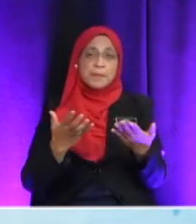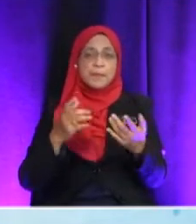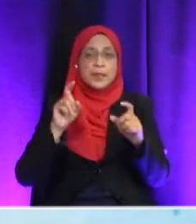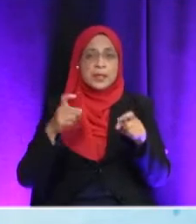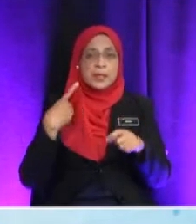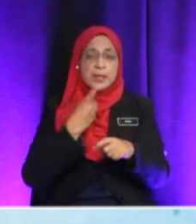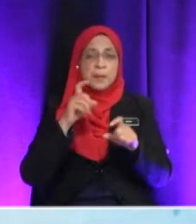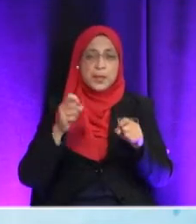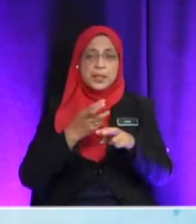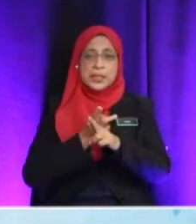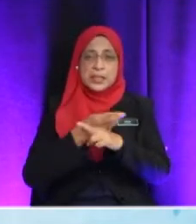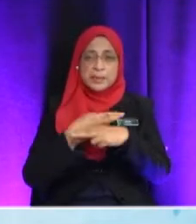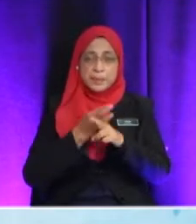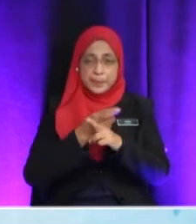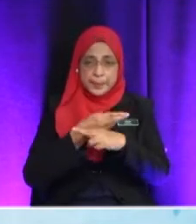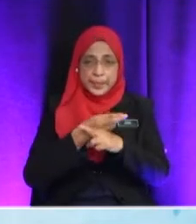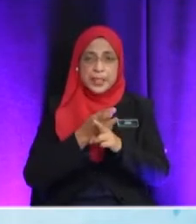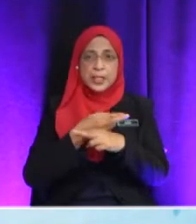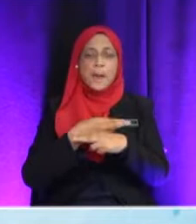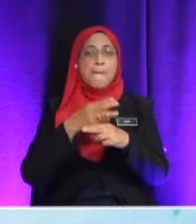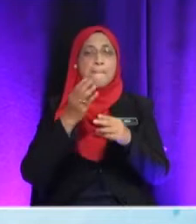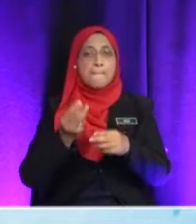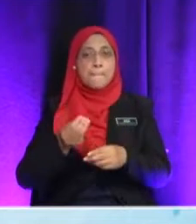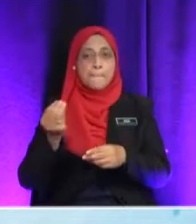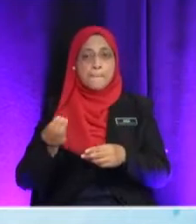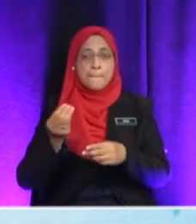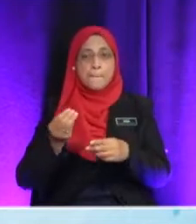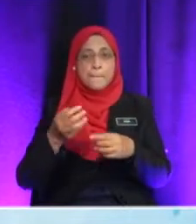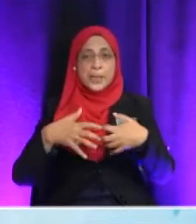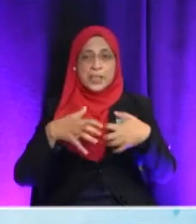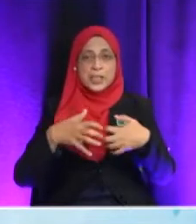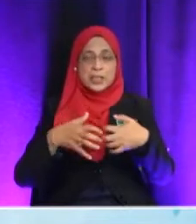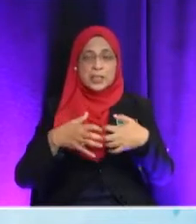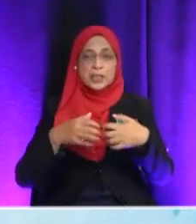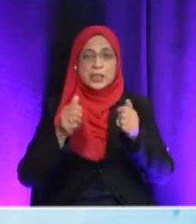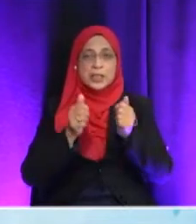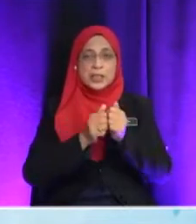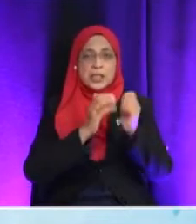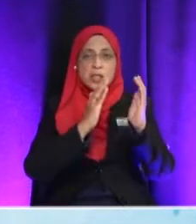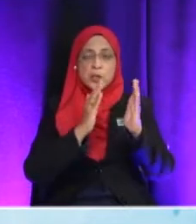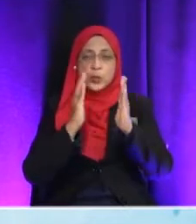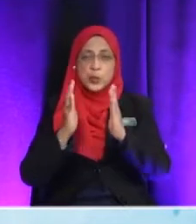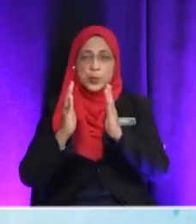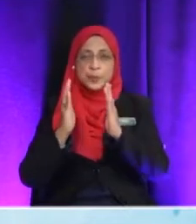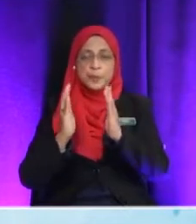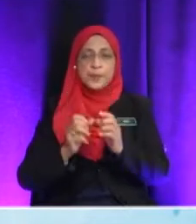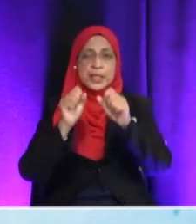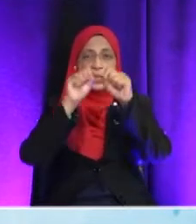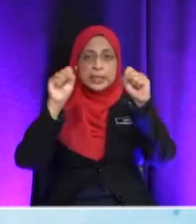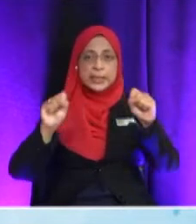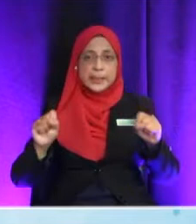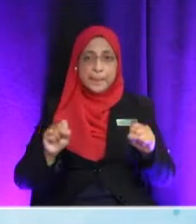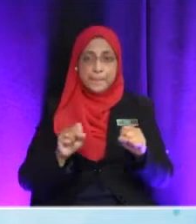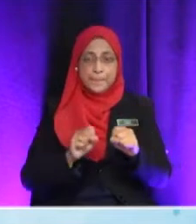peralatan perlu sentiasa dirancang baik mematikan jika tidak berlaku kerusakan Oke kalau ketika